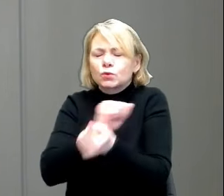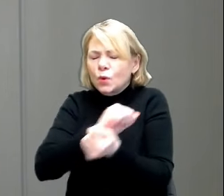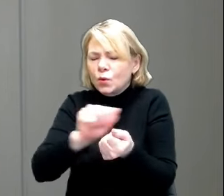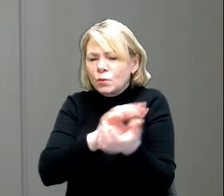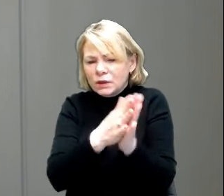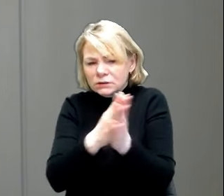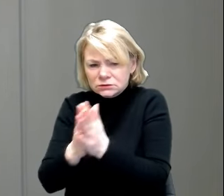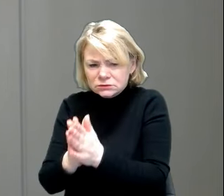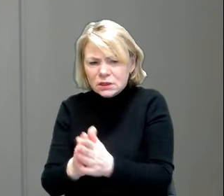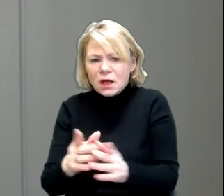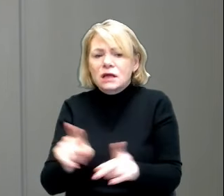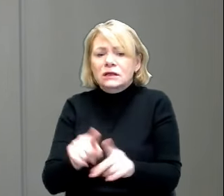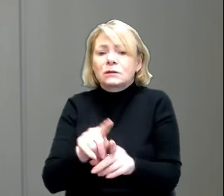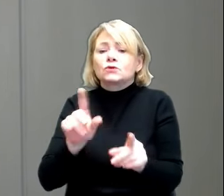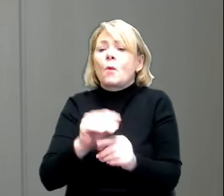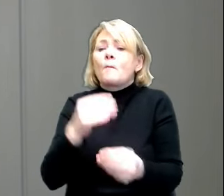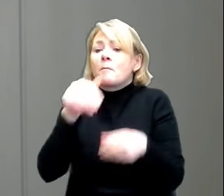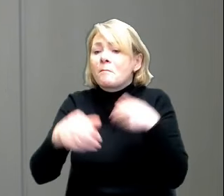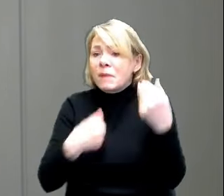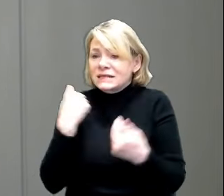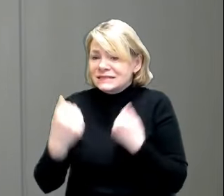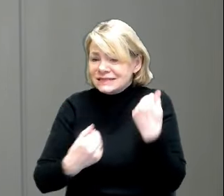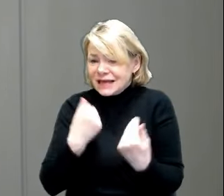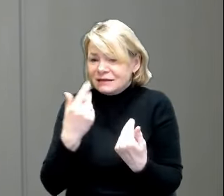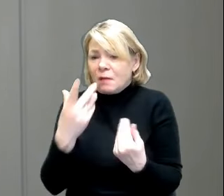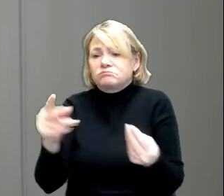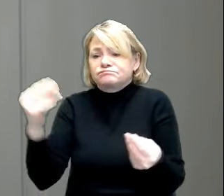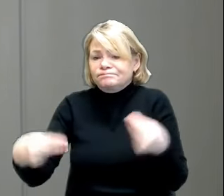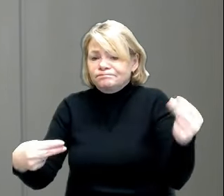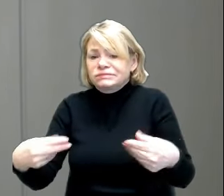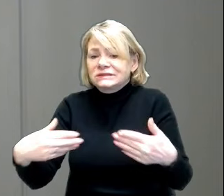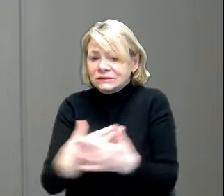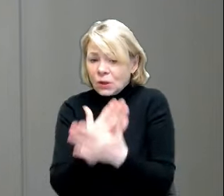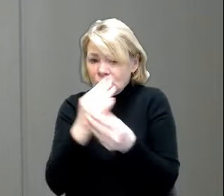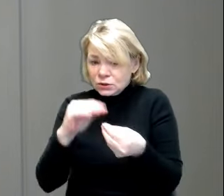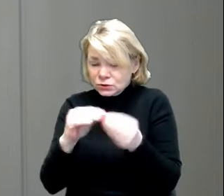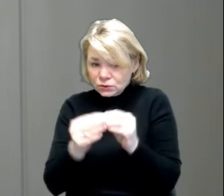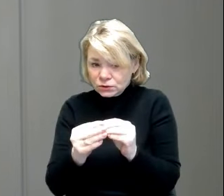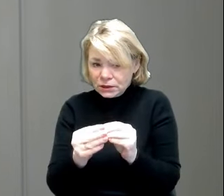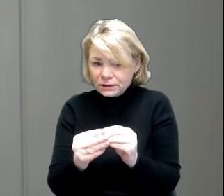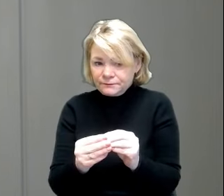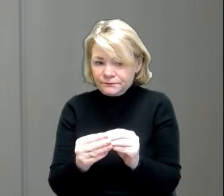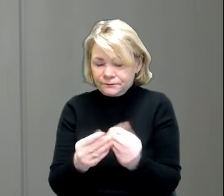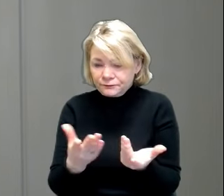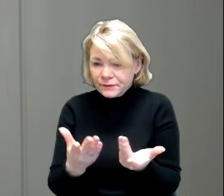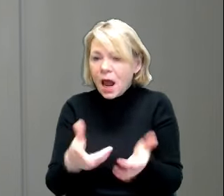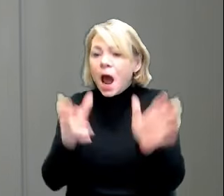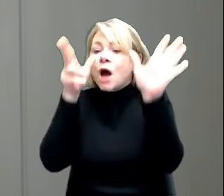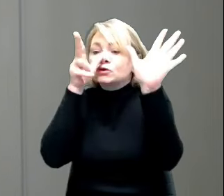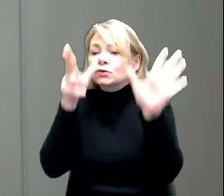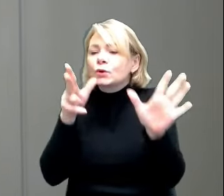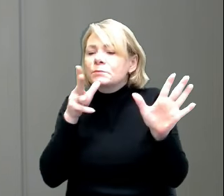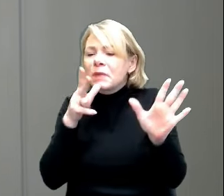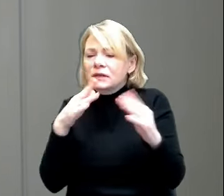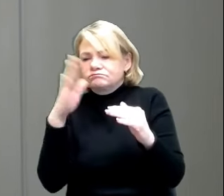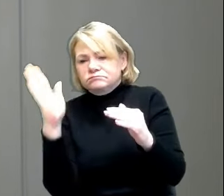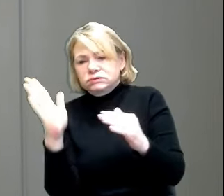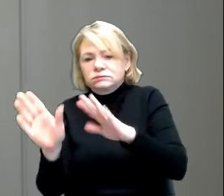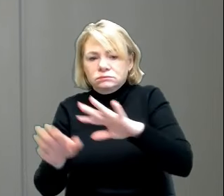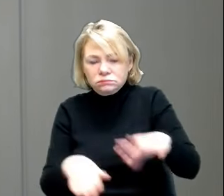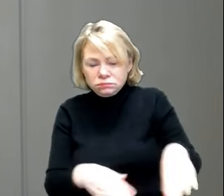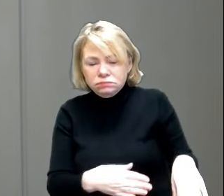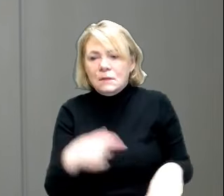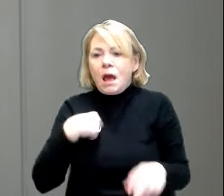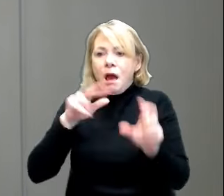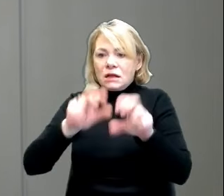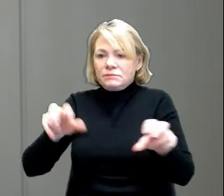įstaiga jinai padarys sutartį po daugiau negu aštuonių mėnesių mes gaunam iš administracijos raštą